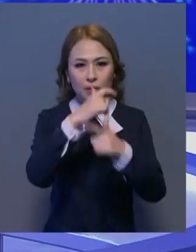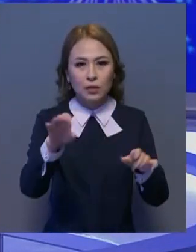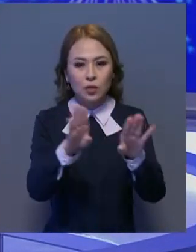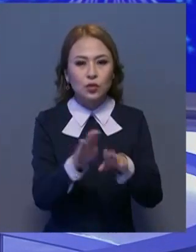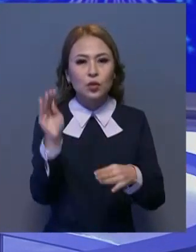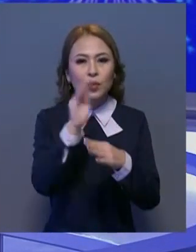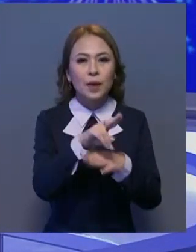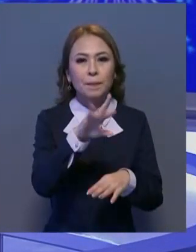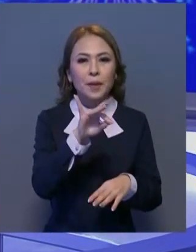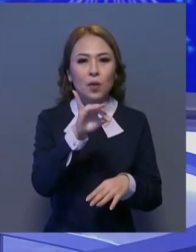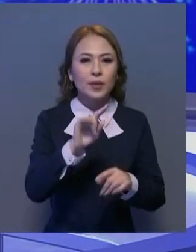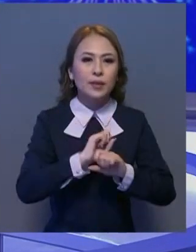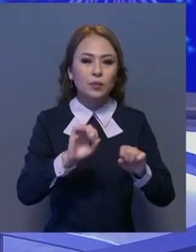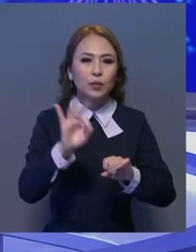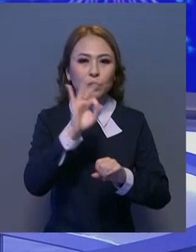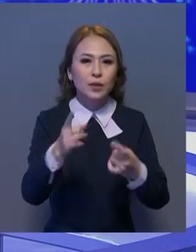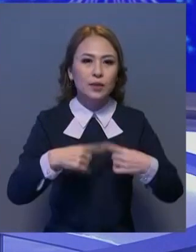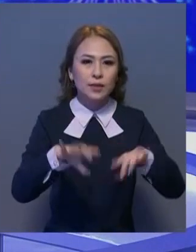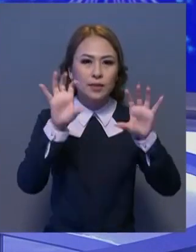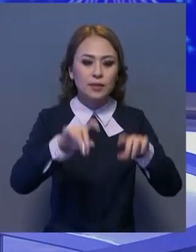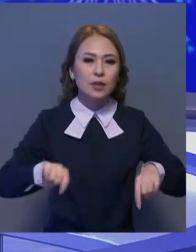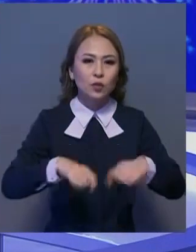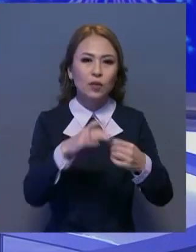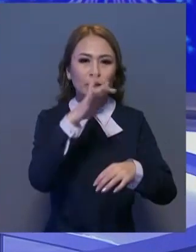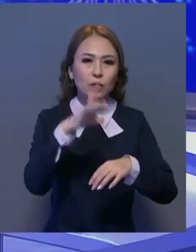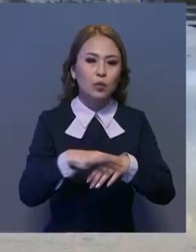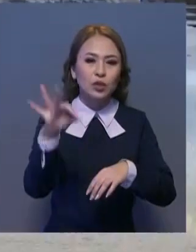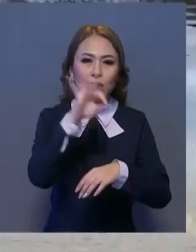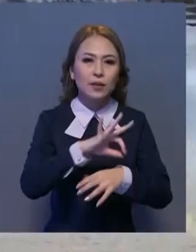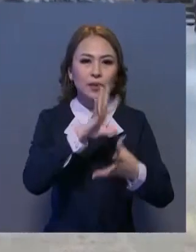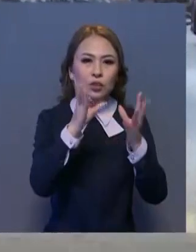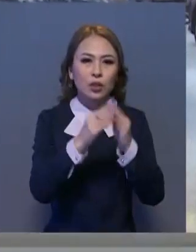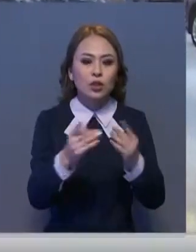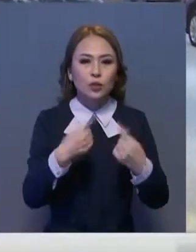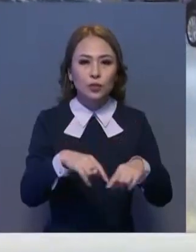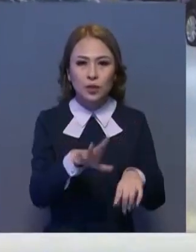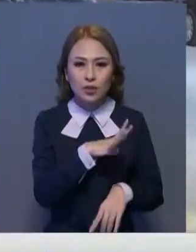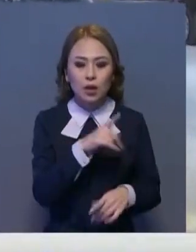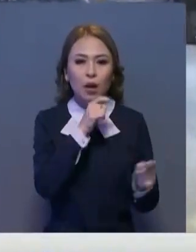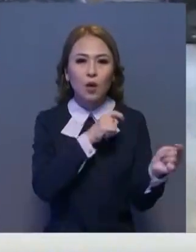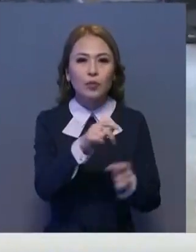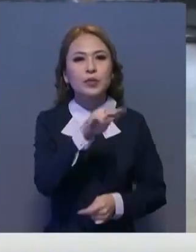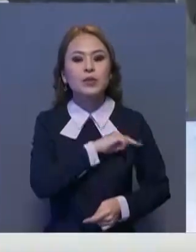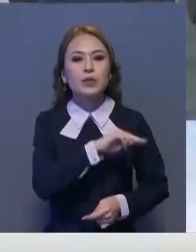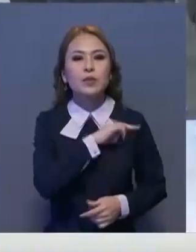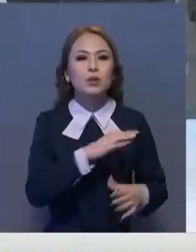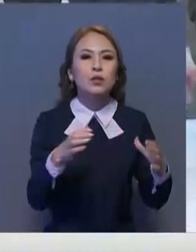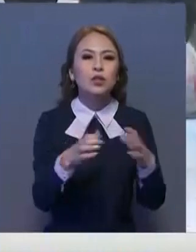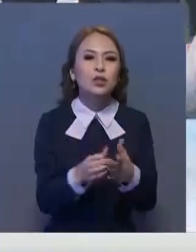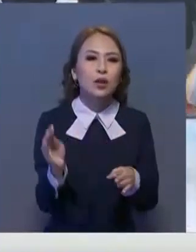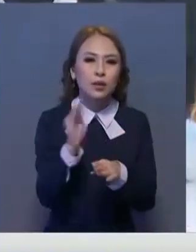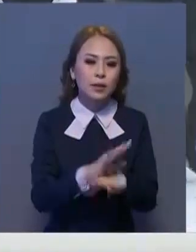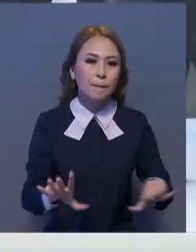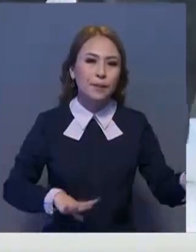ақпарат таратты. Сонымен қатар, пиротехникалық бұйымдарды заңсыз сату фактілері бойынша рейдтік шаралар ұйымдастырылды. Қауіпсіздік қызметінің